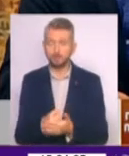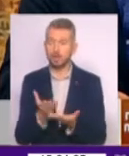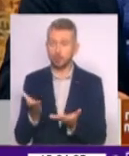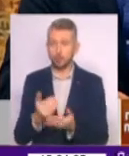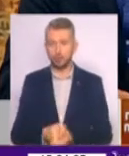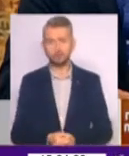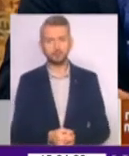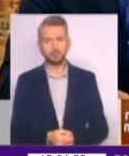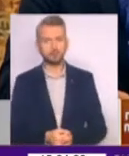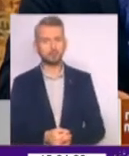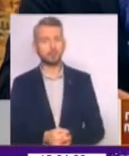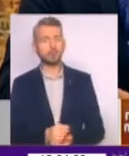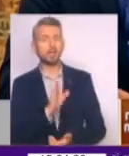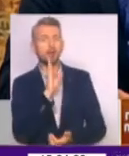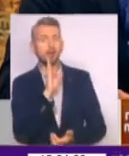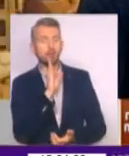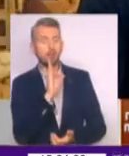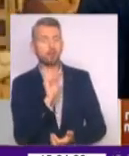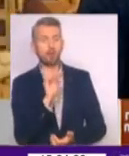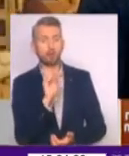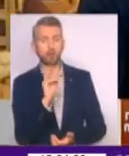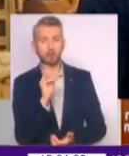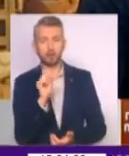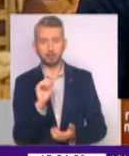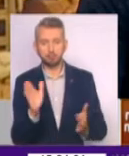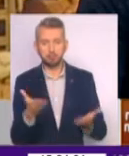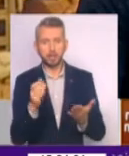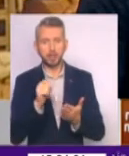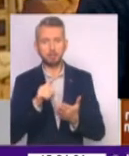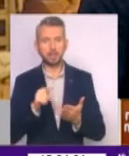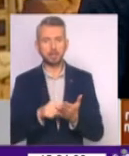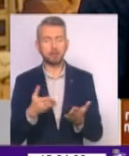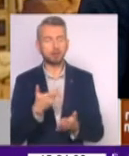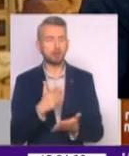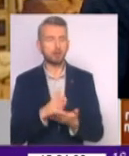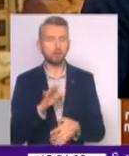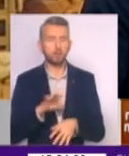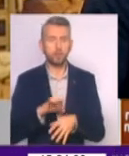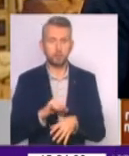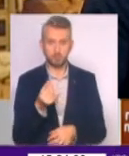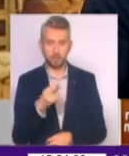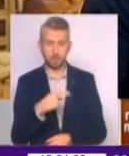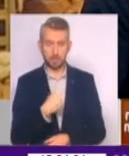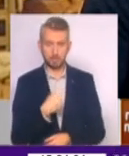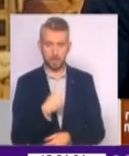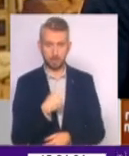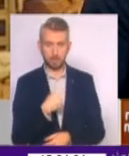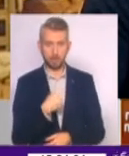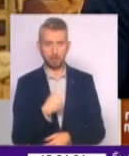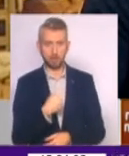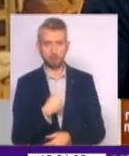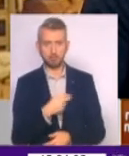Сергію. Пані Вероніко торкнулась питання, яке є болючим і для мене, як для мешканця